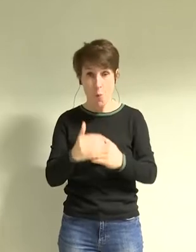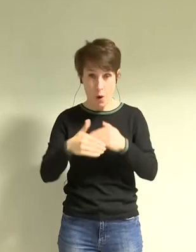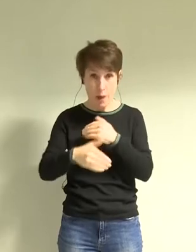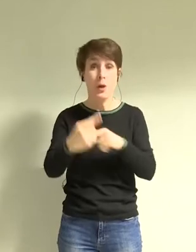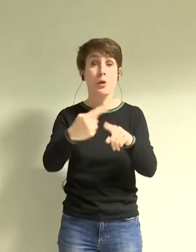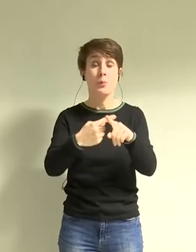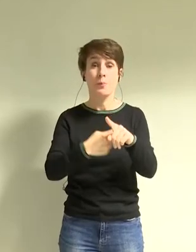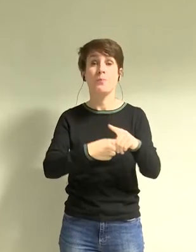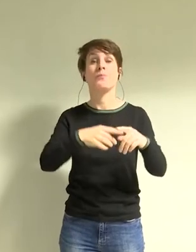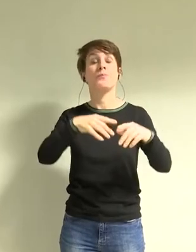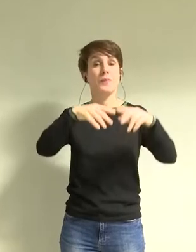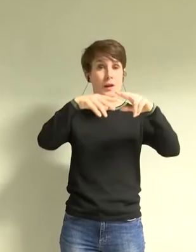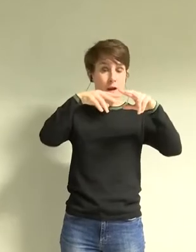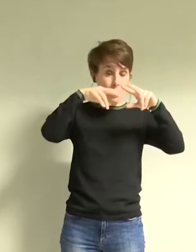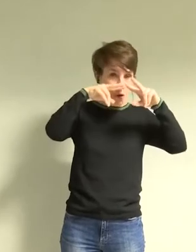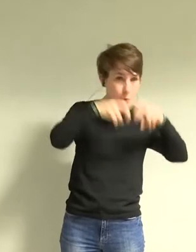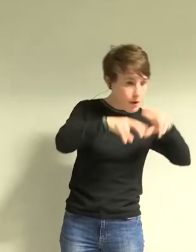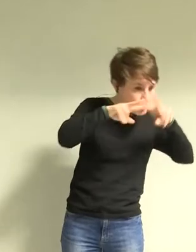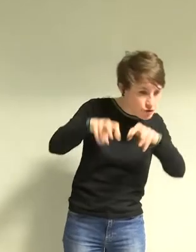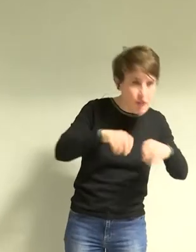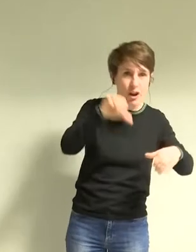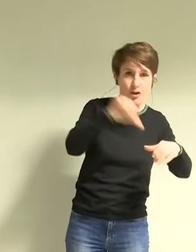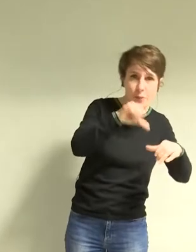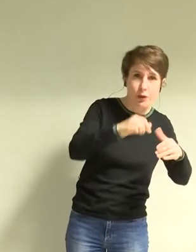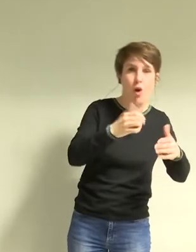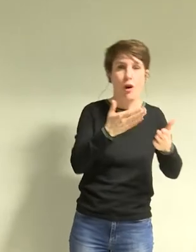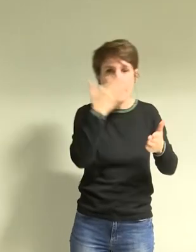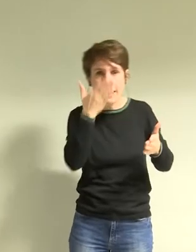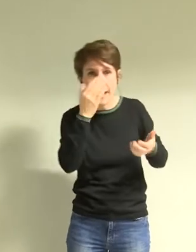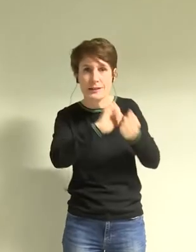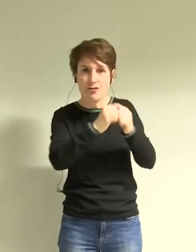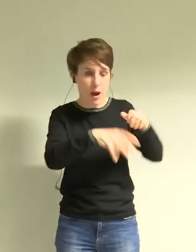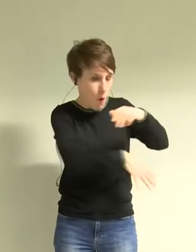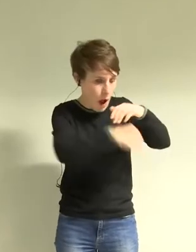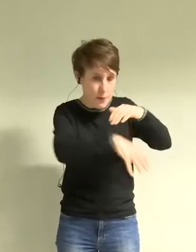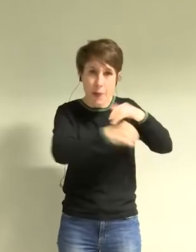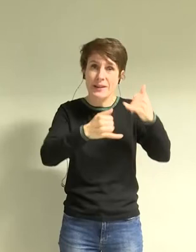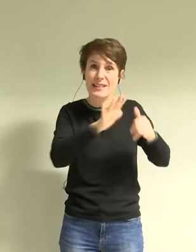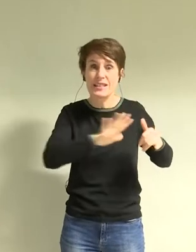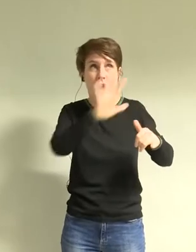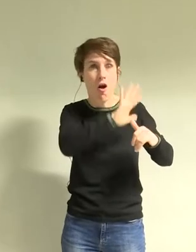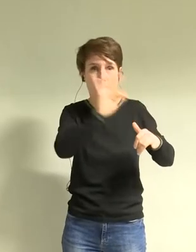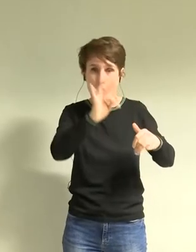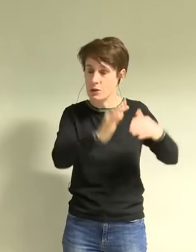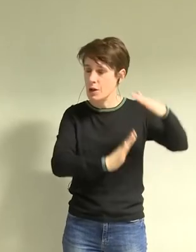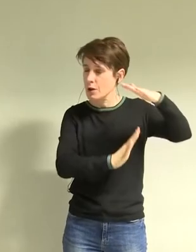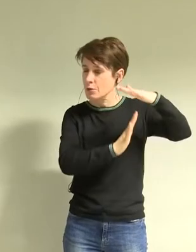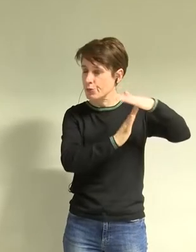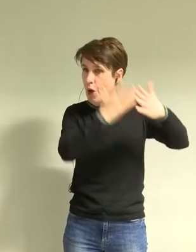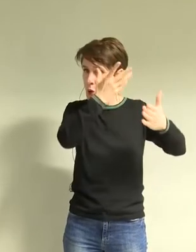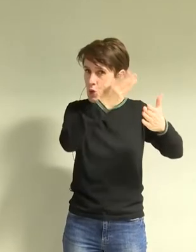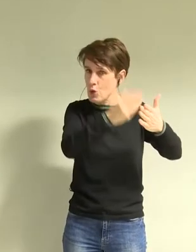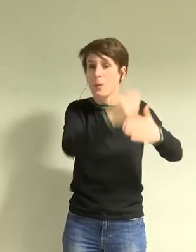de toutes nouvelles explorations et exploitations d'hydrocarbures gaz pétrole et charbon sur le territoire français d'ici 2040 ça c'est fait